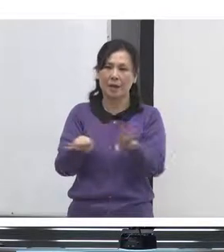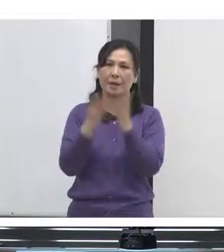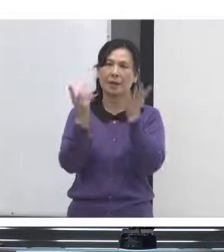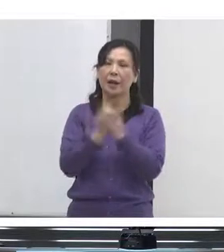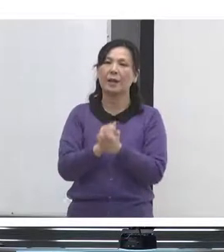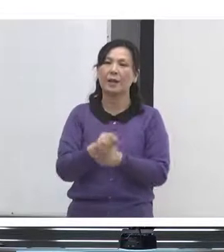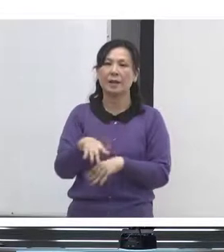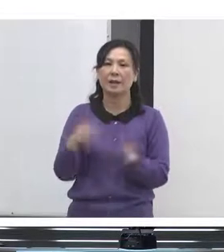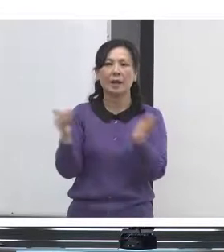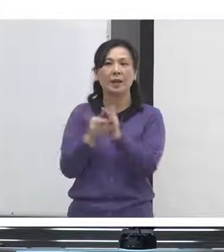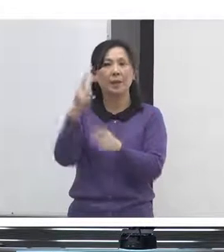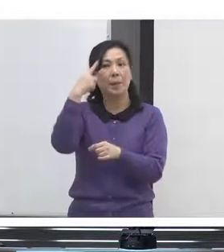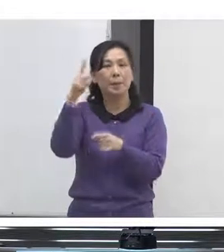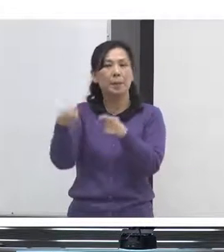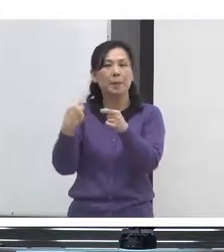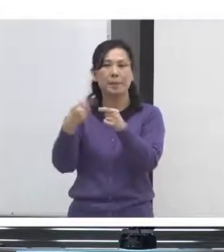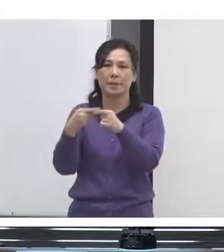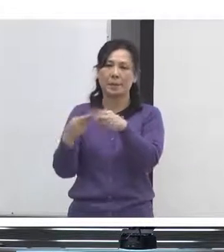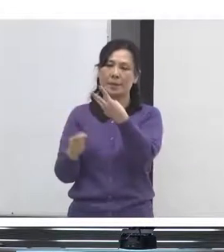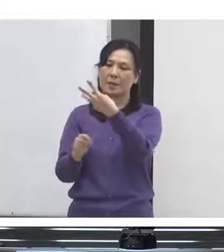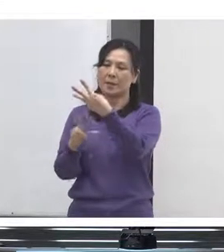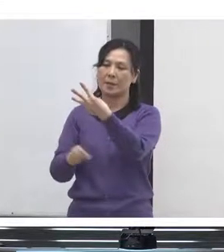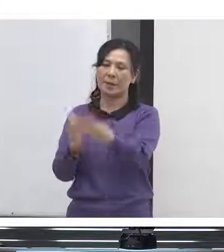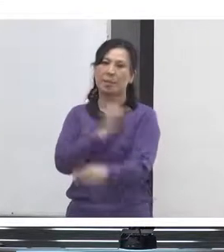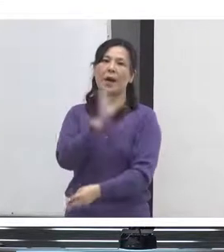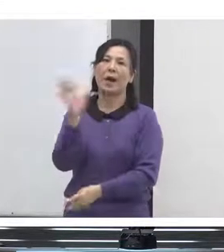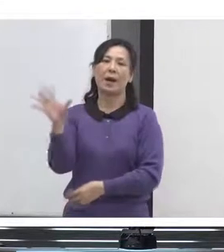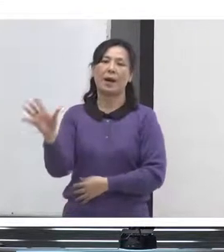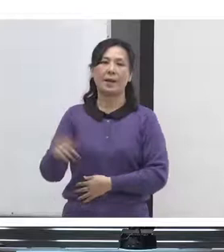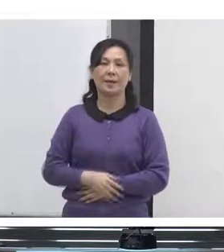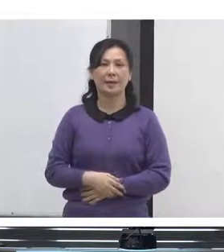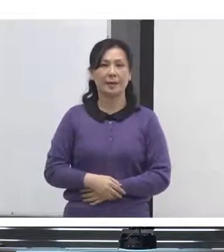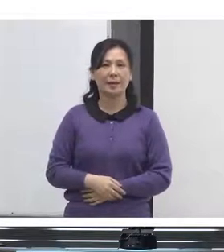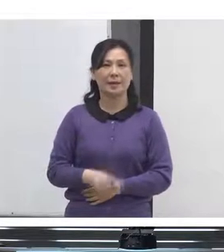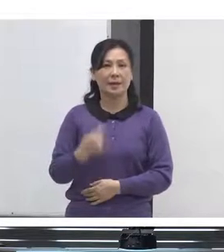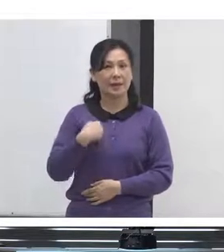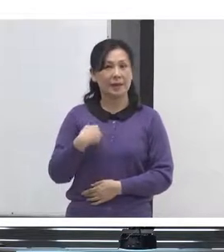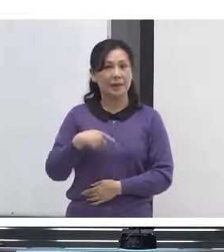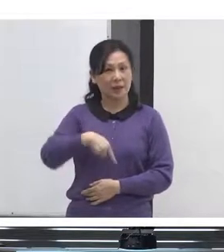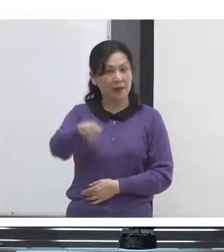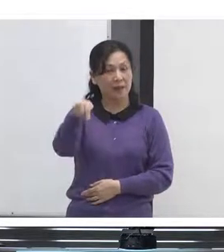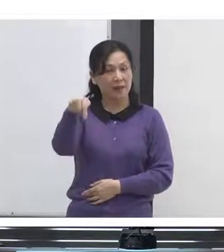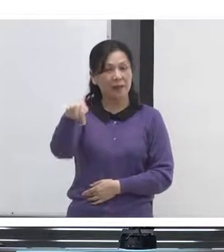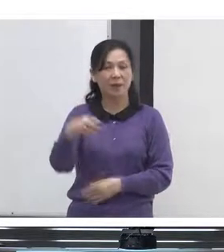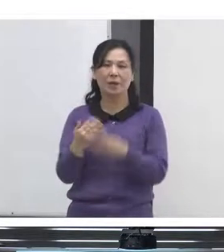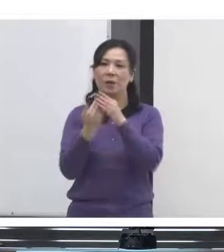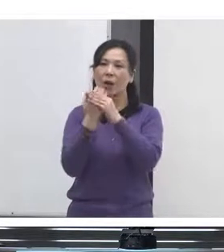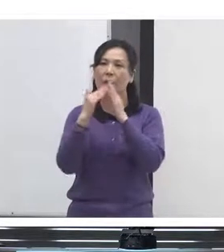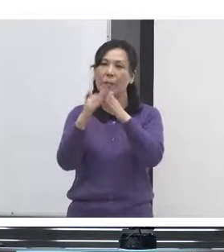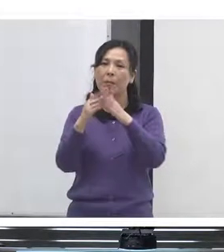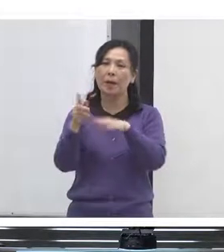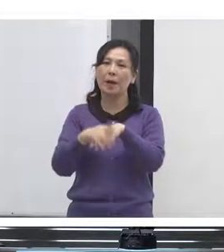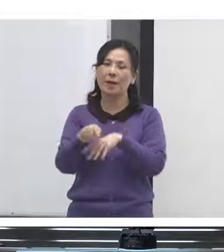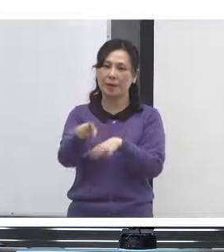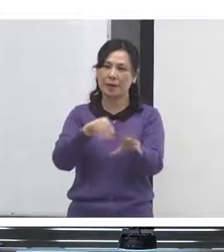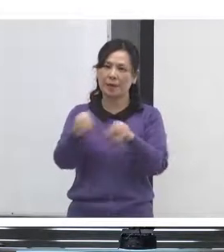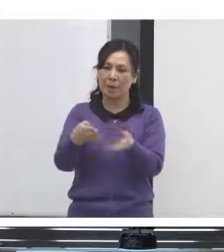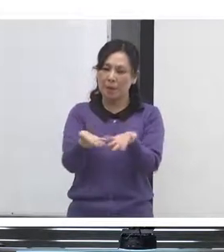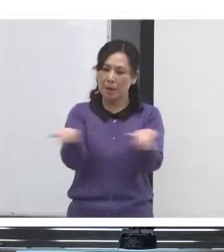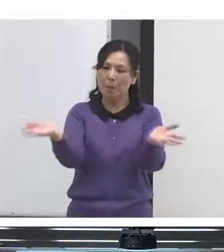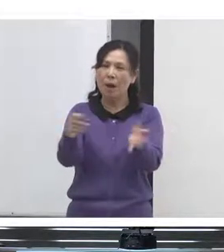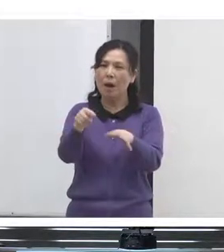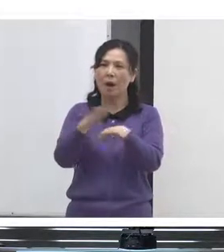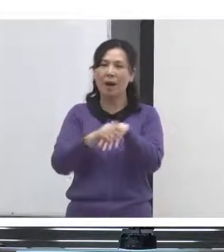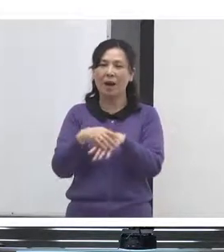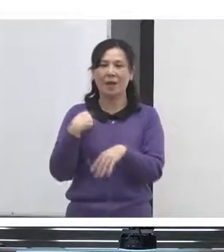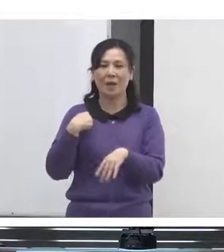那到明年三月结束。那它最新刚刚好我们去参加这个 Hamburg Open Science Award， 然后我们得到就是